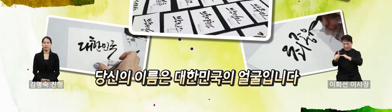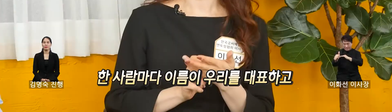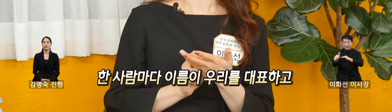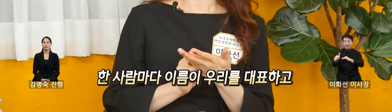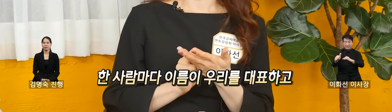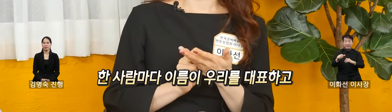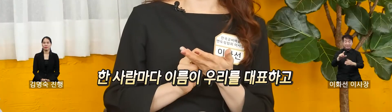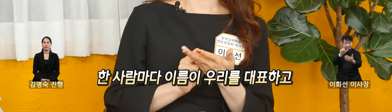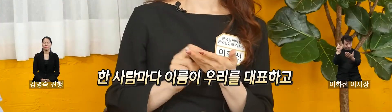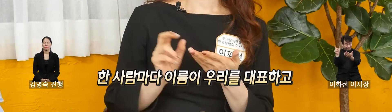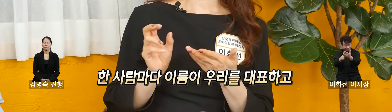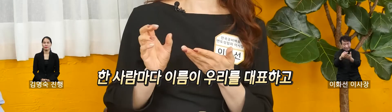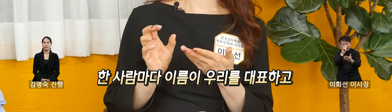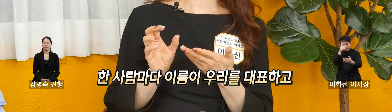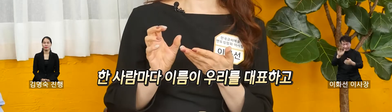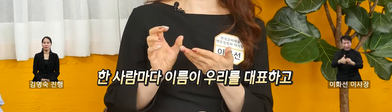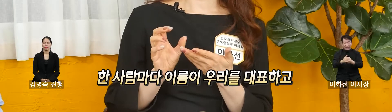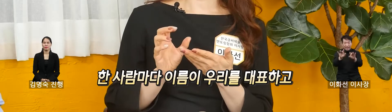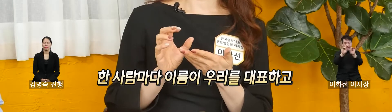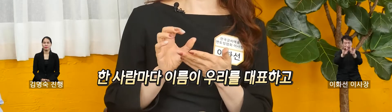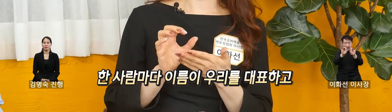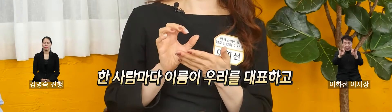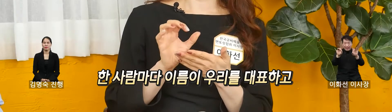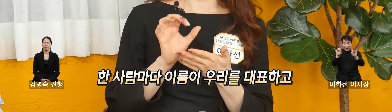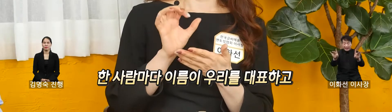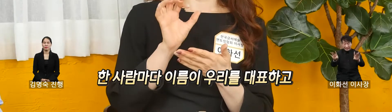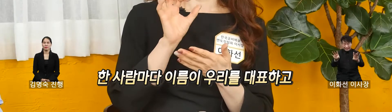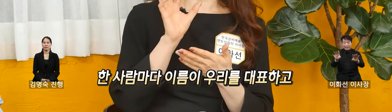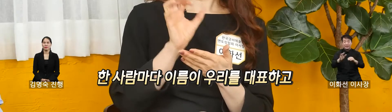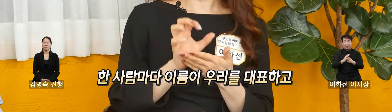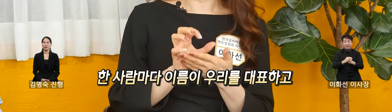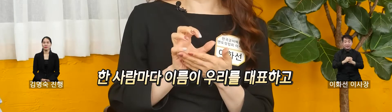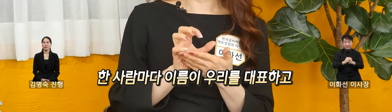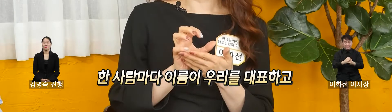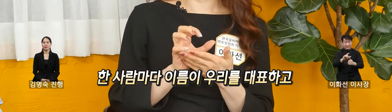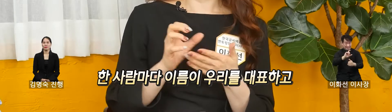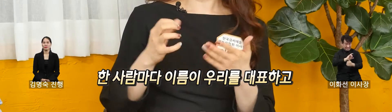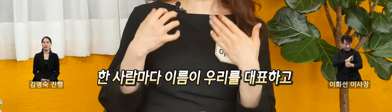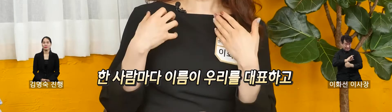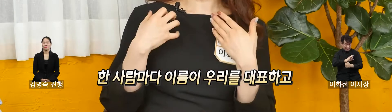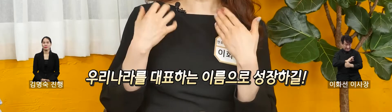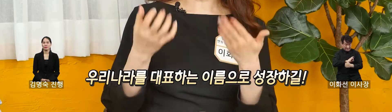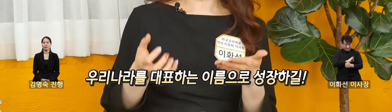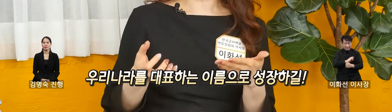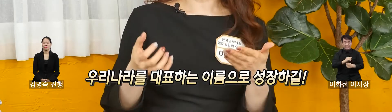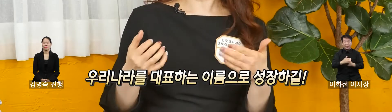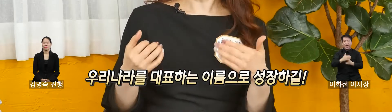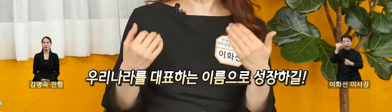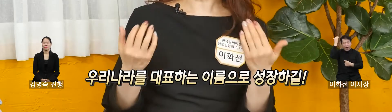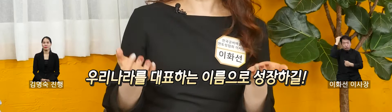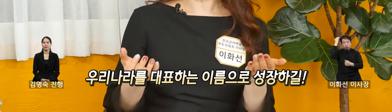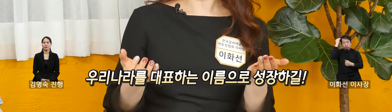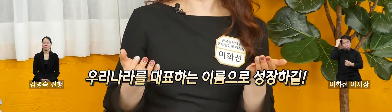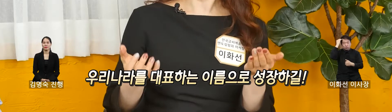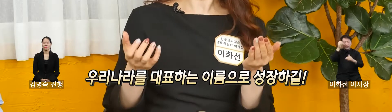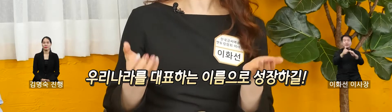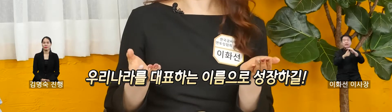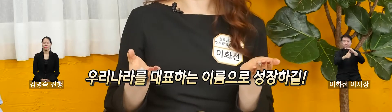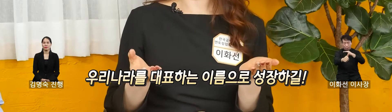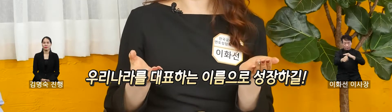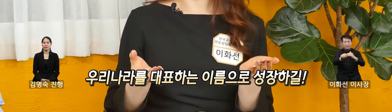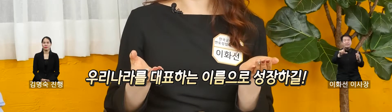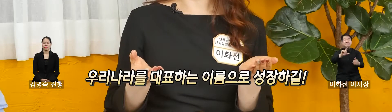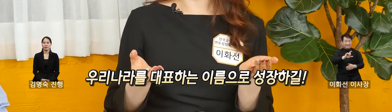써드렸는데 한 사람 한 사람의 그 이름이 우리를 대표하고 우리나라를 대표하는